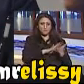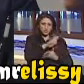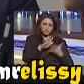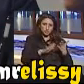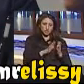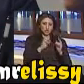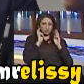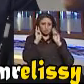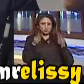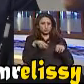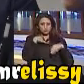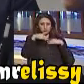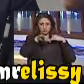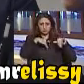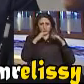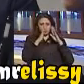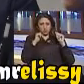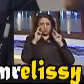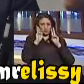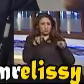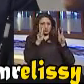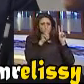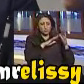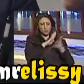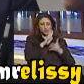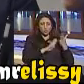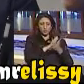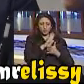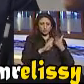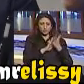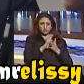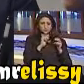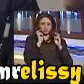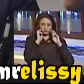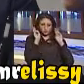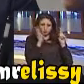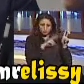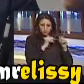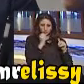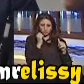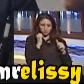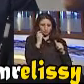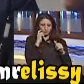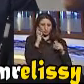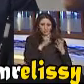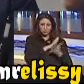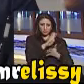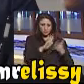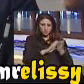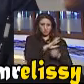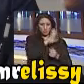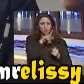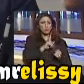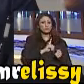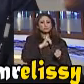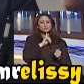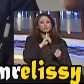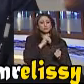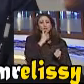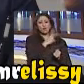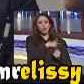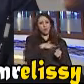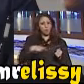بالصوت والصورة كل يوم في شوارع مصر, وتكلمت عن حالة الجمود والتيبس والتكلس اللي أصابت الجميع,